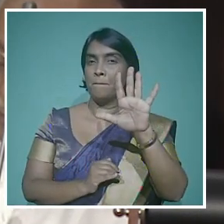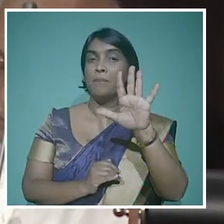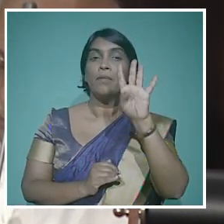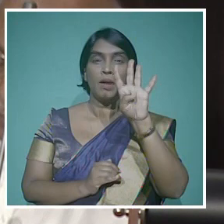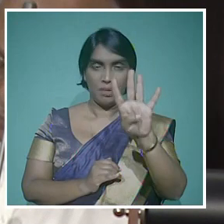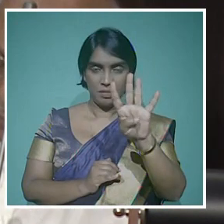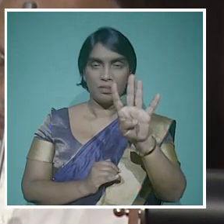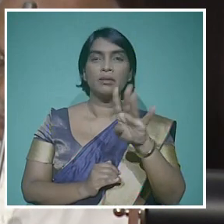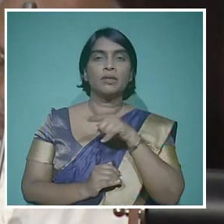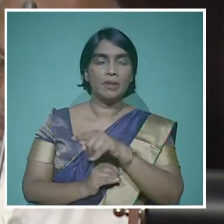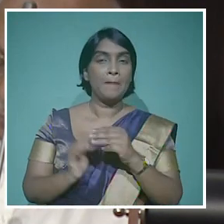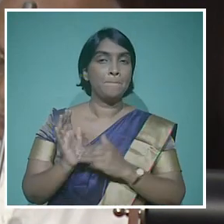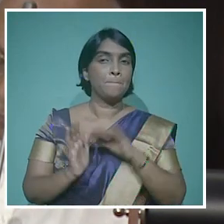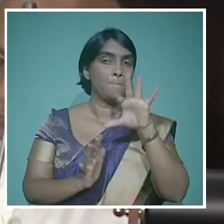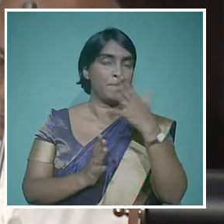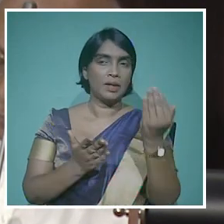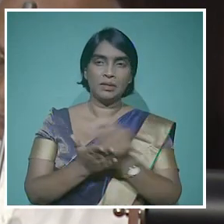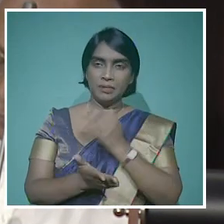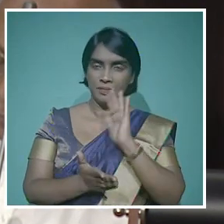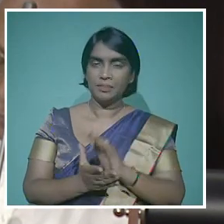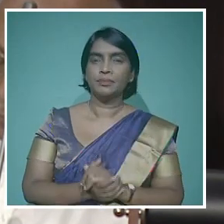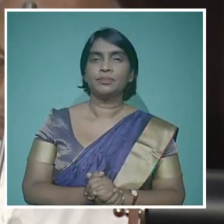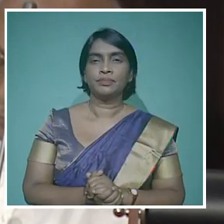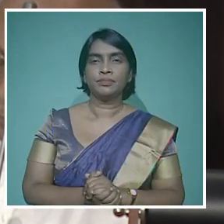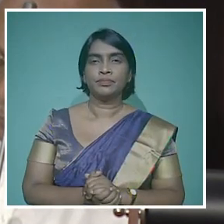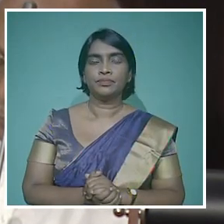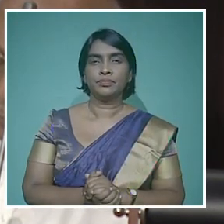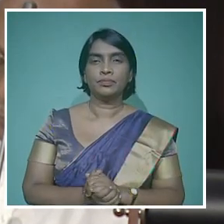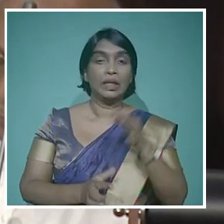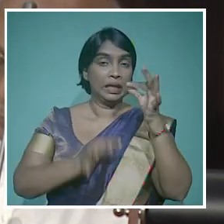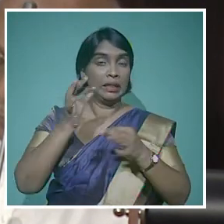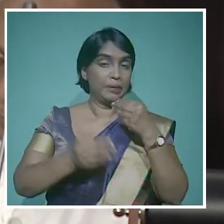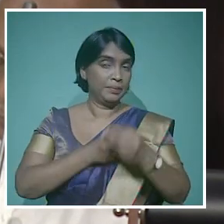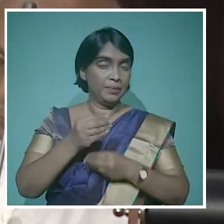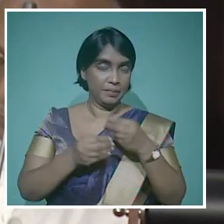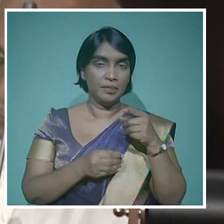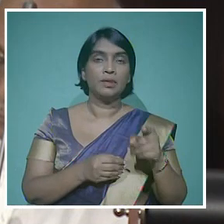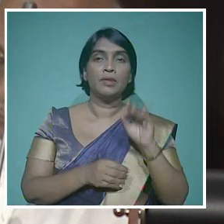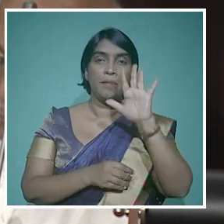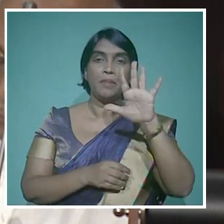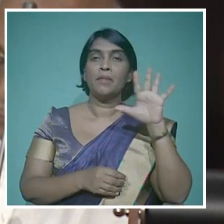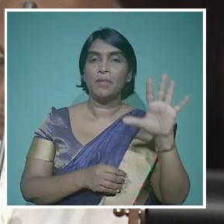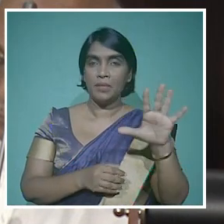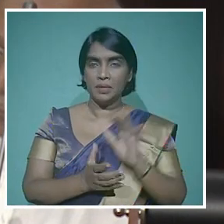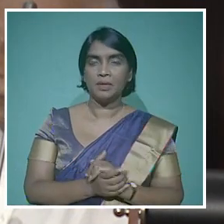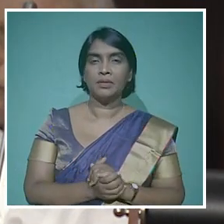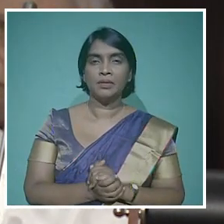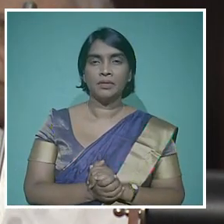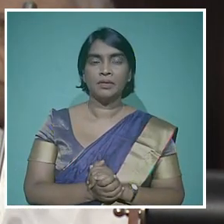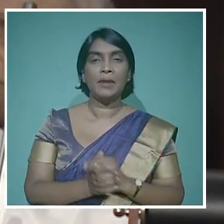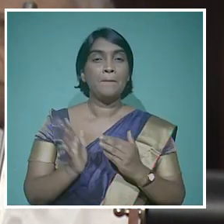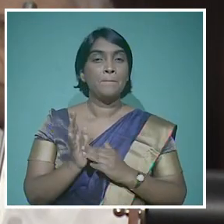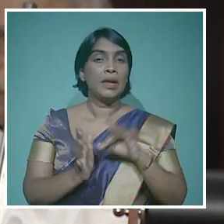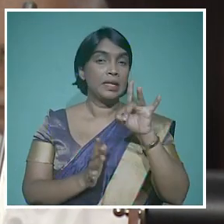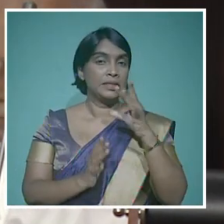54 වෙනි වගන්තේ ඒක මිලියන 500ක් වෙන් කරලා තියෙනවා. දියර කිරි නිෂ්පාදනය 55යි මිලියන